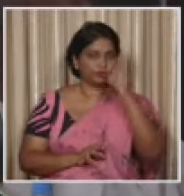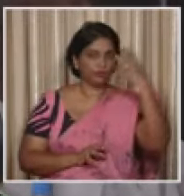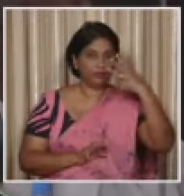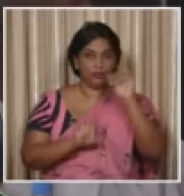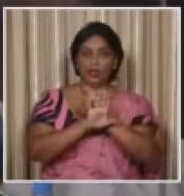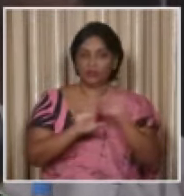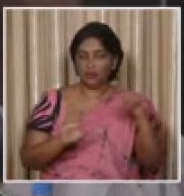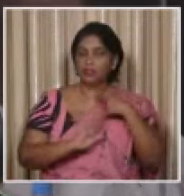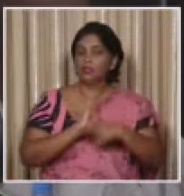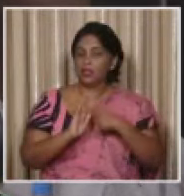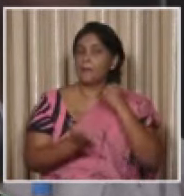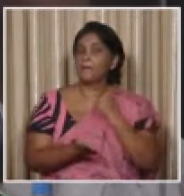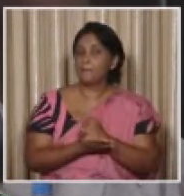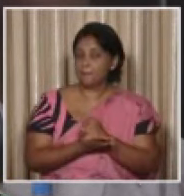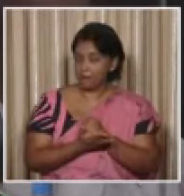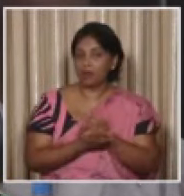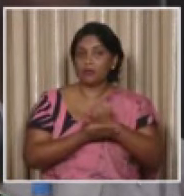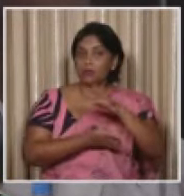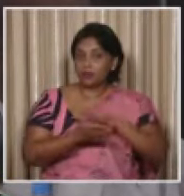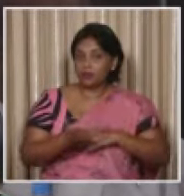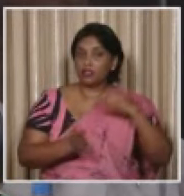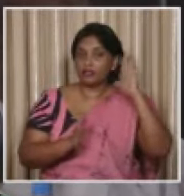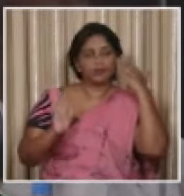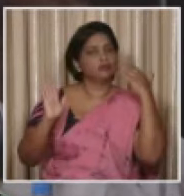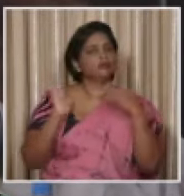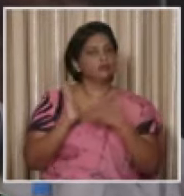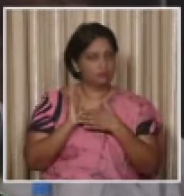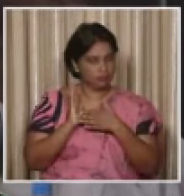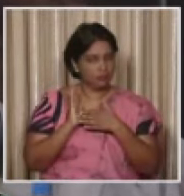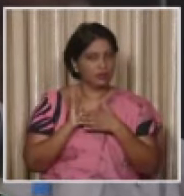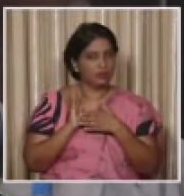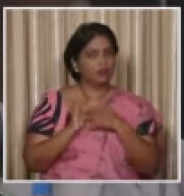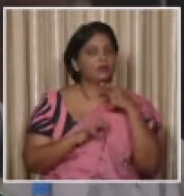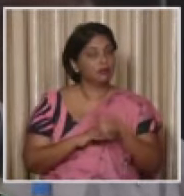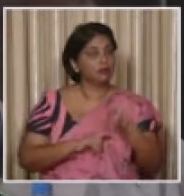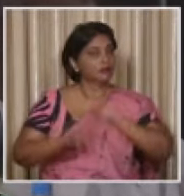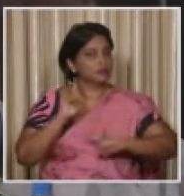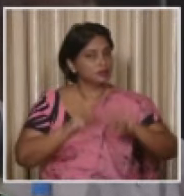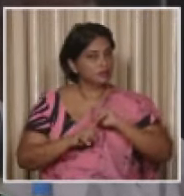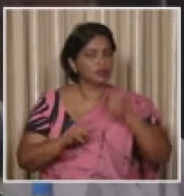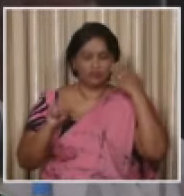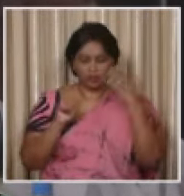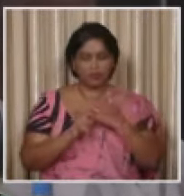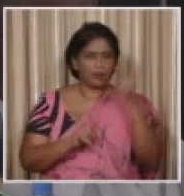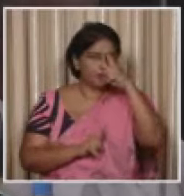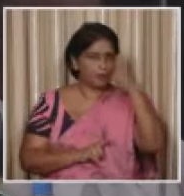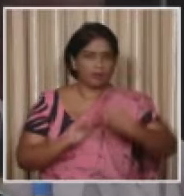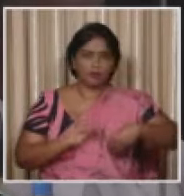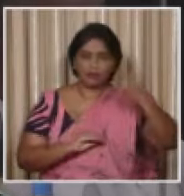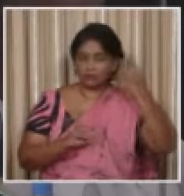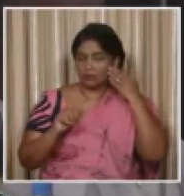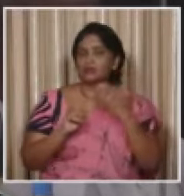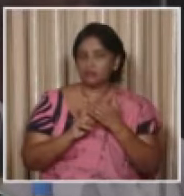2024-3/16 දින ඇති ශ්‍රී ලංකා මහ බැංකුවේ ලිපියට විශේෂ අවධානයක් යොමු කරමින් සාකච්ඡාවල තුඩු දී ඇති වැටුප් වැඩි කිරීම